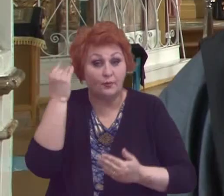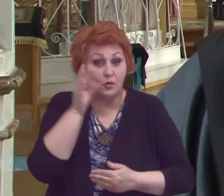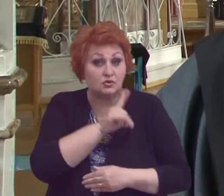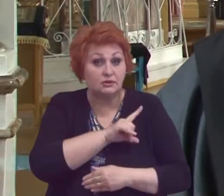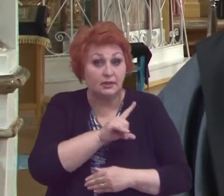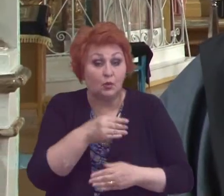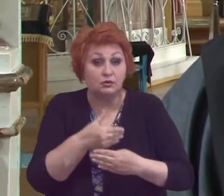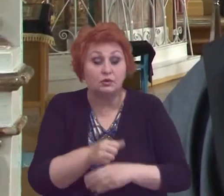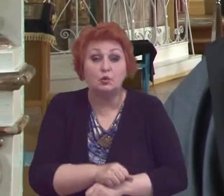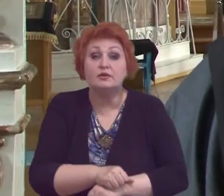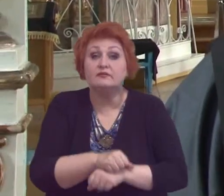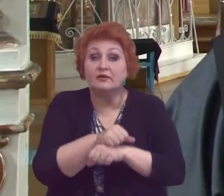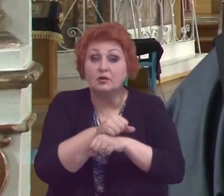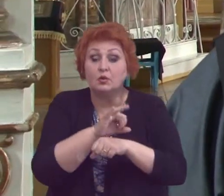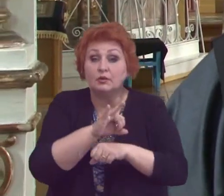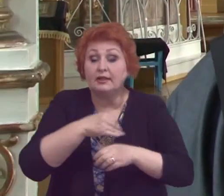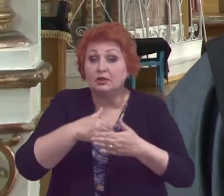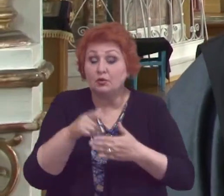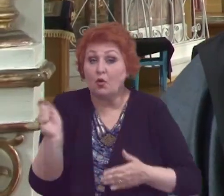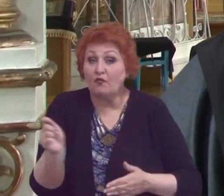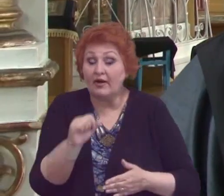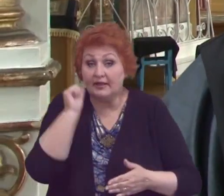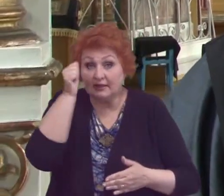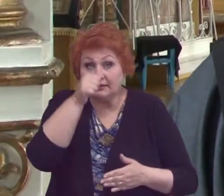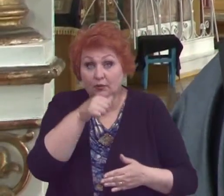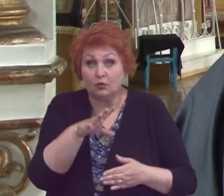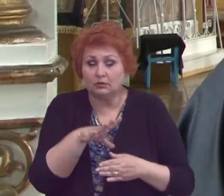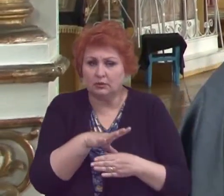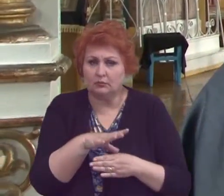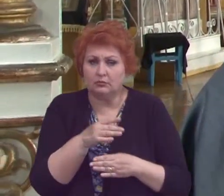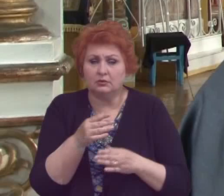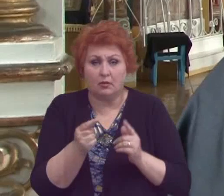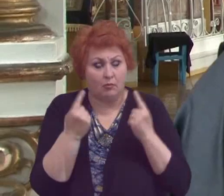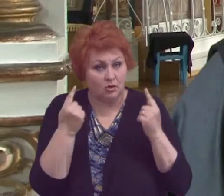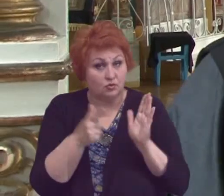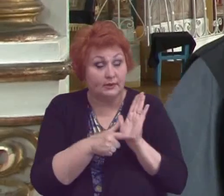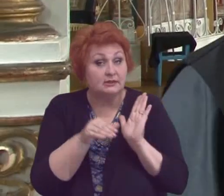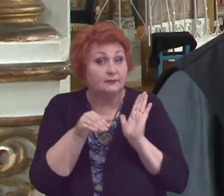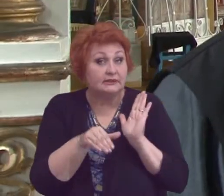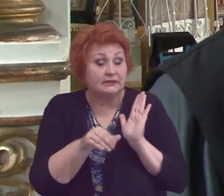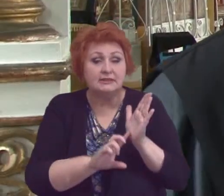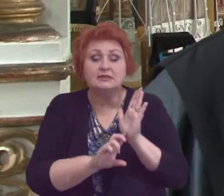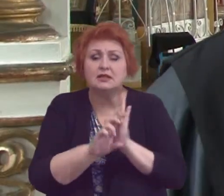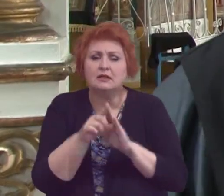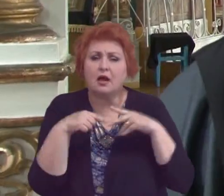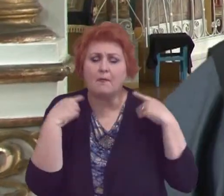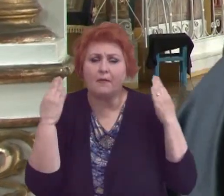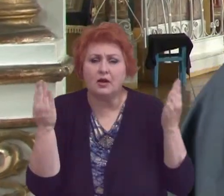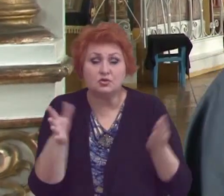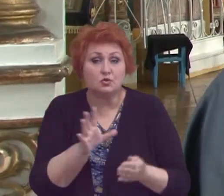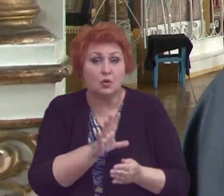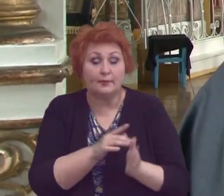годы, дореволюционные годы и довоенные годы, было немаленькое село, около 7 тысяч. Храм самый большой,